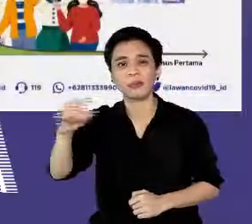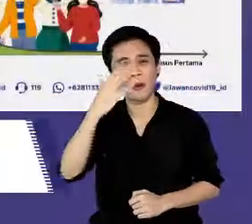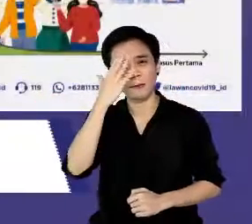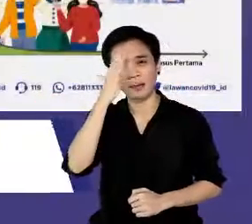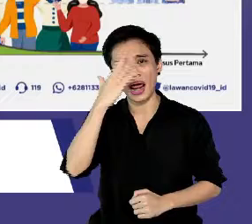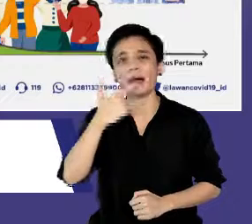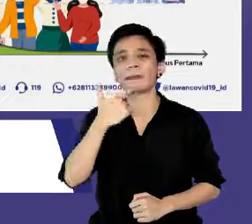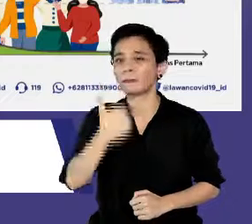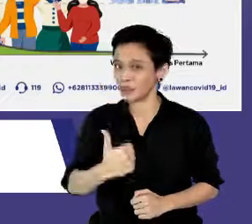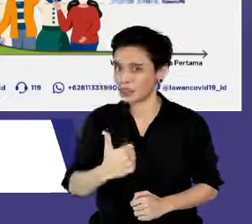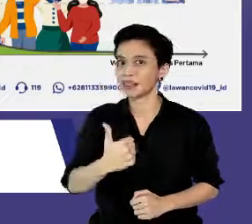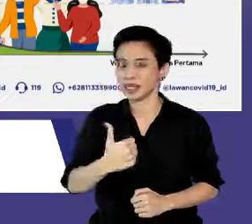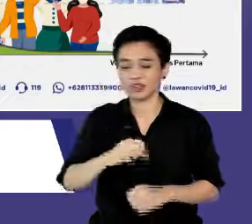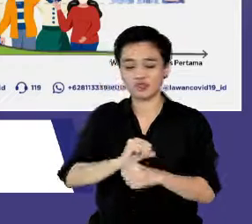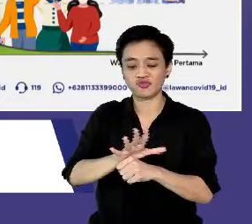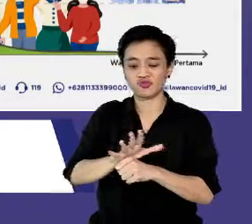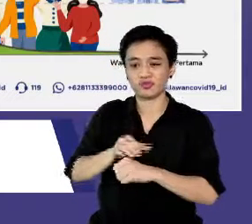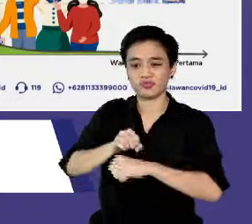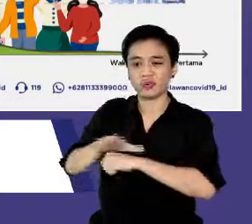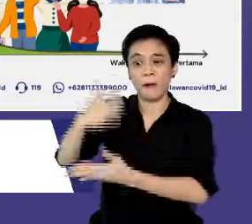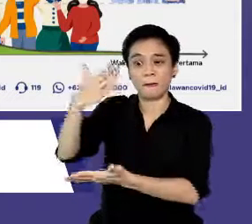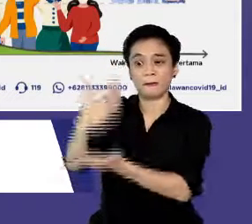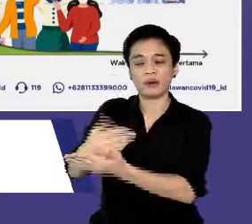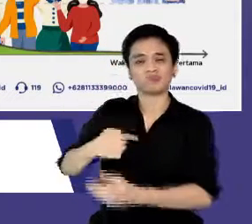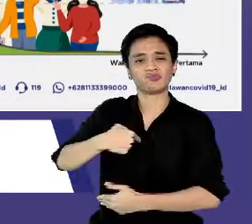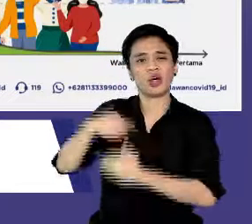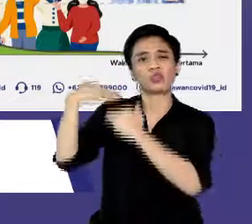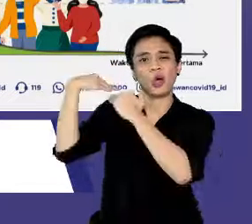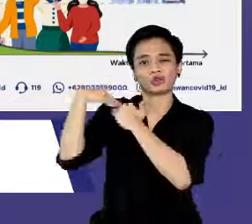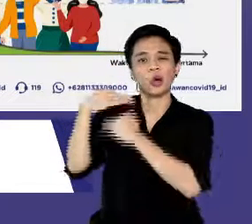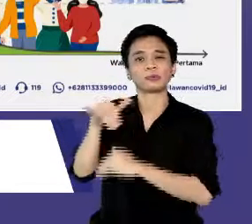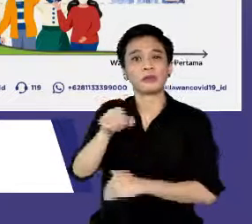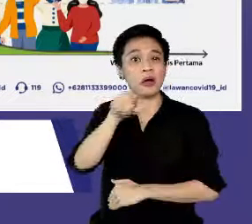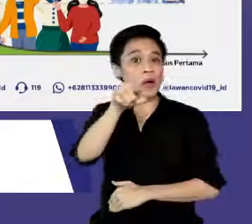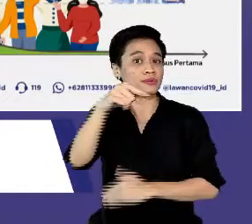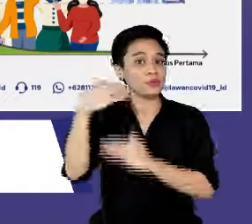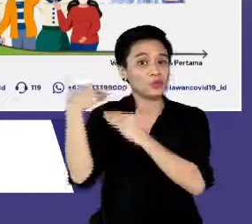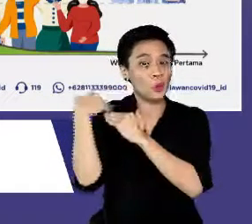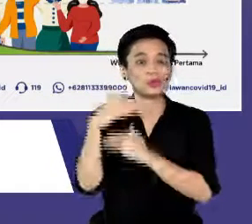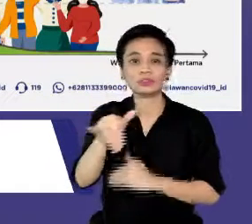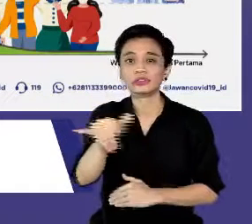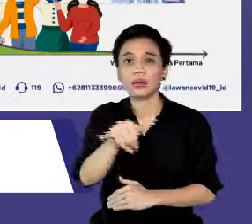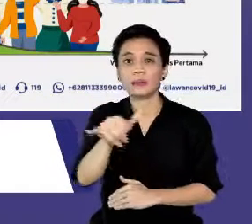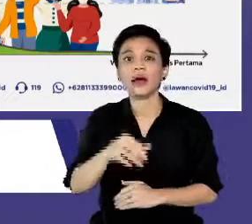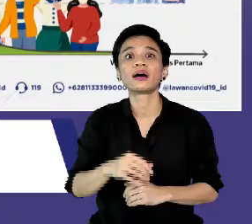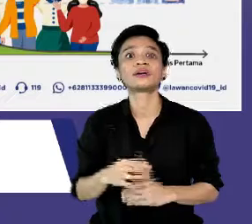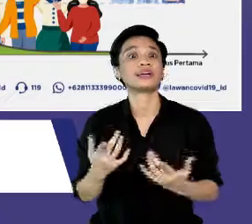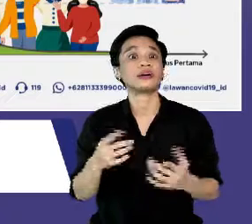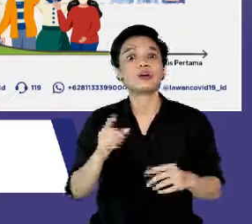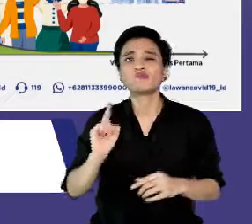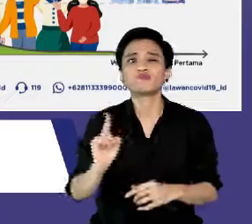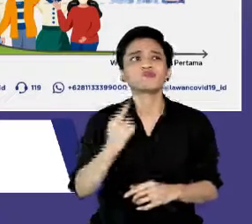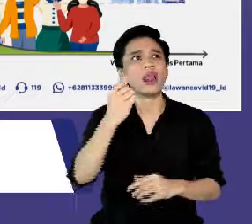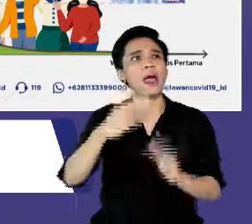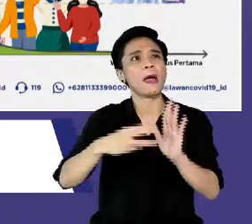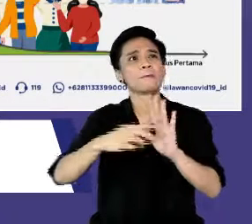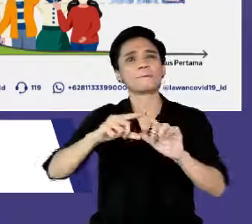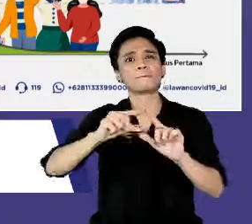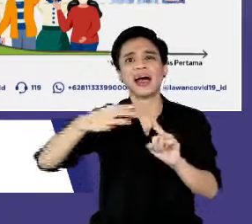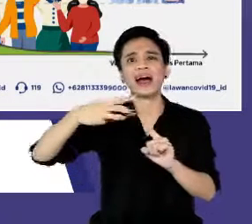memutus meluasnya mata rantai penularan karena pada prinsipnya bertambahnya kasus of 19 sejak Maret